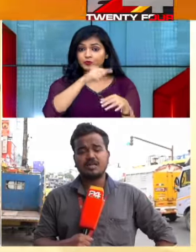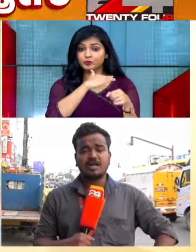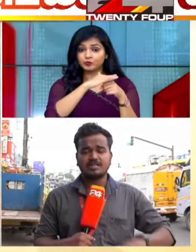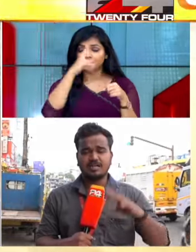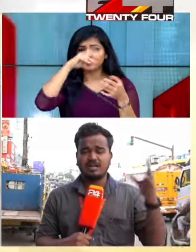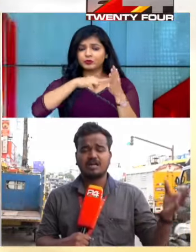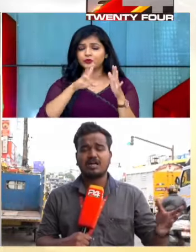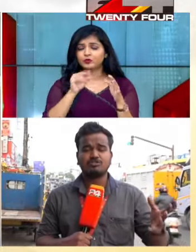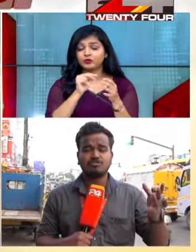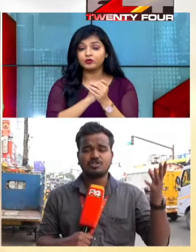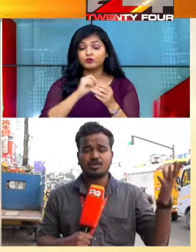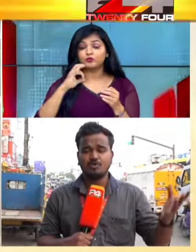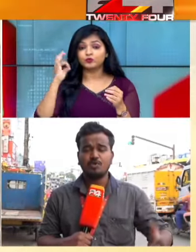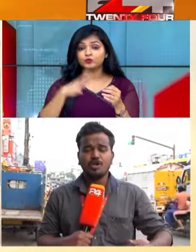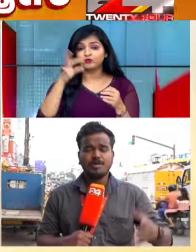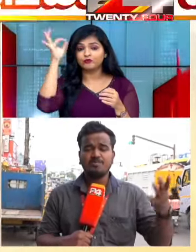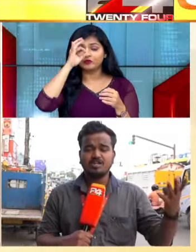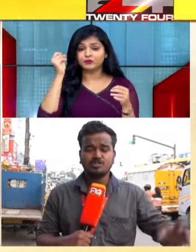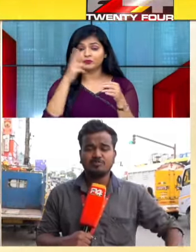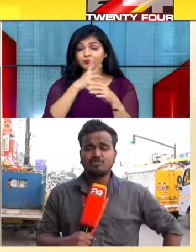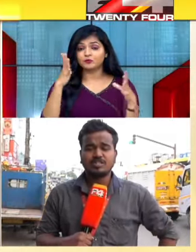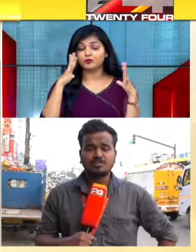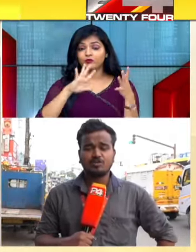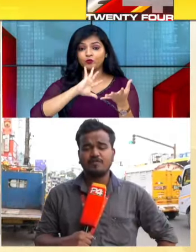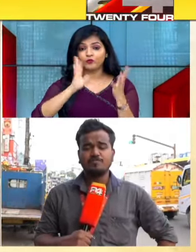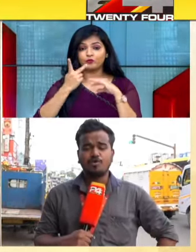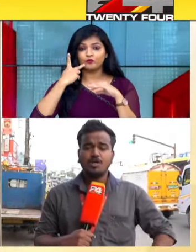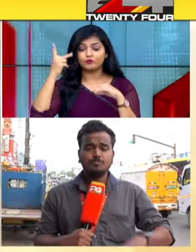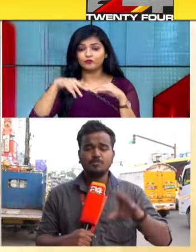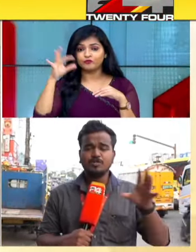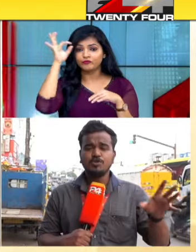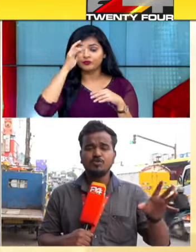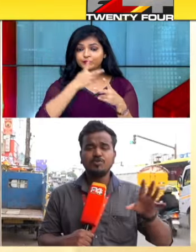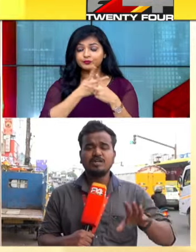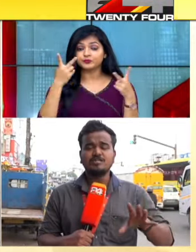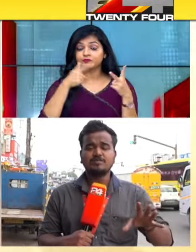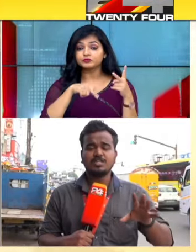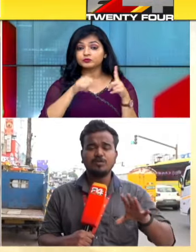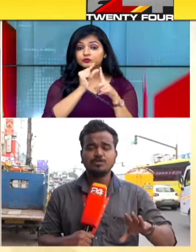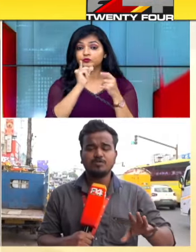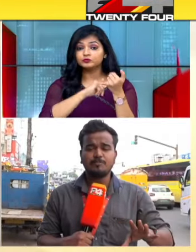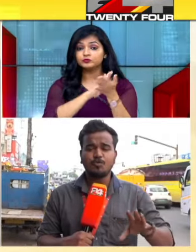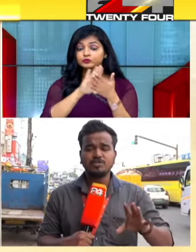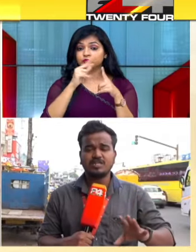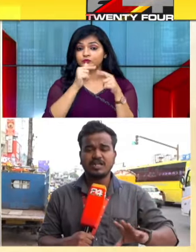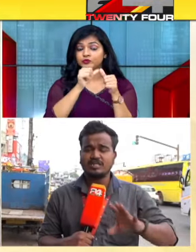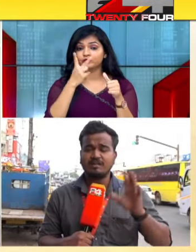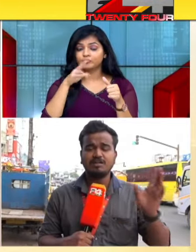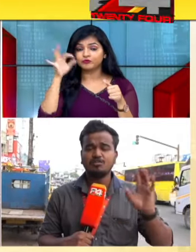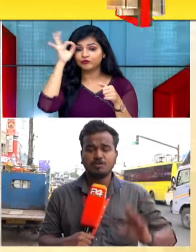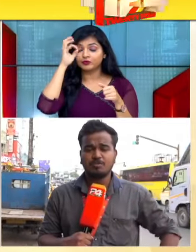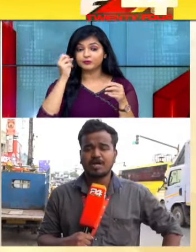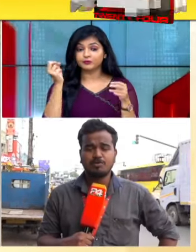ആദ്യ റിലീസാണ്, ആരാധകർ കാത്തിരുന്ന ചിത്രം, ഒരു ബ്രഹ്മാണ്ട ചിത്രം എന്നുള്ള തരത്തിലൊക്കെ വരുമ്പോൾ പുഷ്പ ടുവിന്റെ ഒരു റിലീസ് സമയത്ത് അല്ലു അർജുൻ അവിടെ